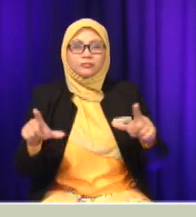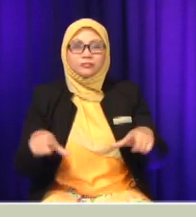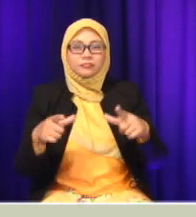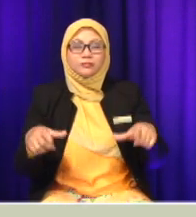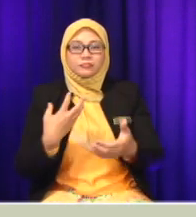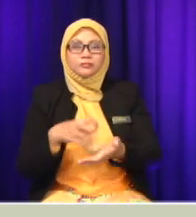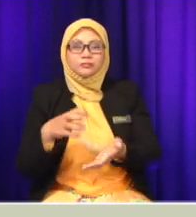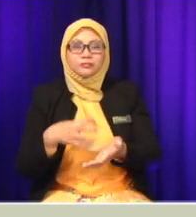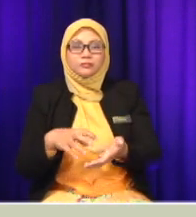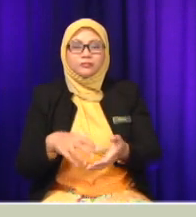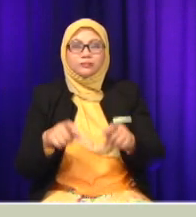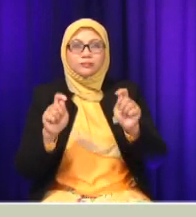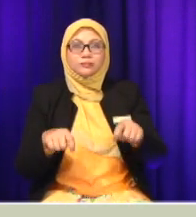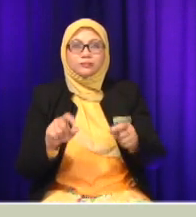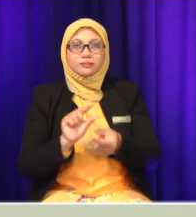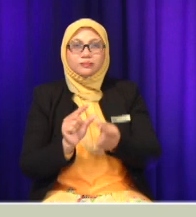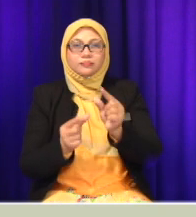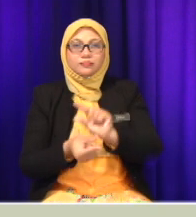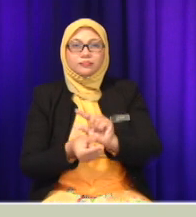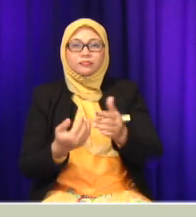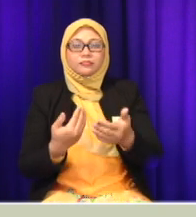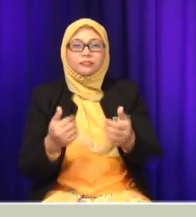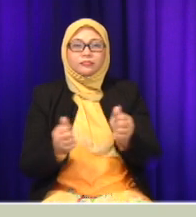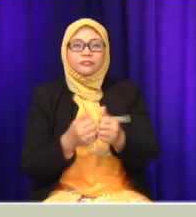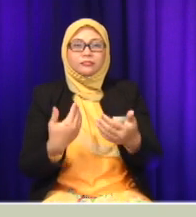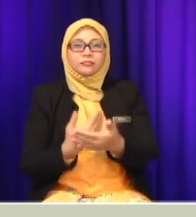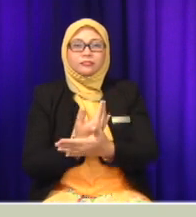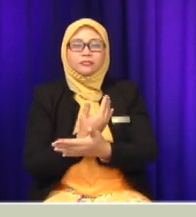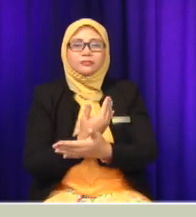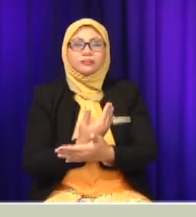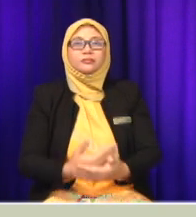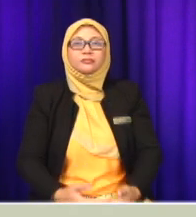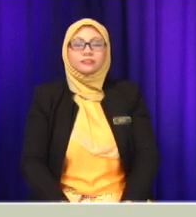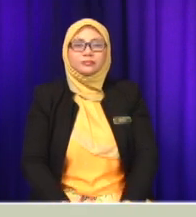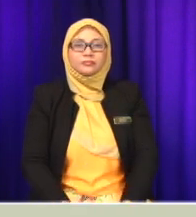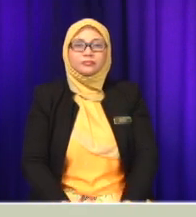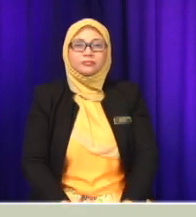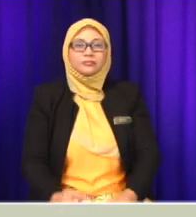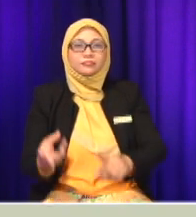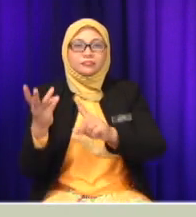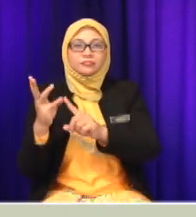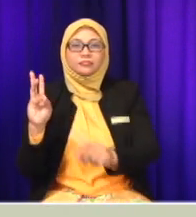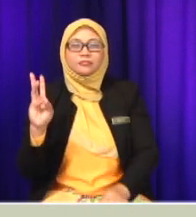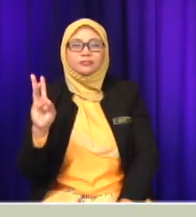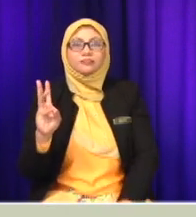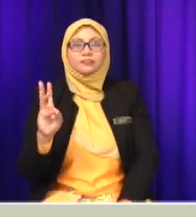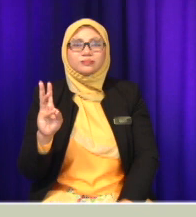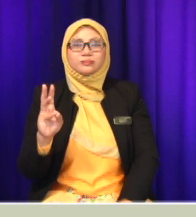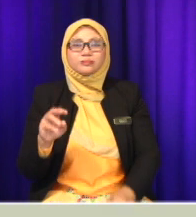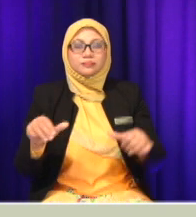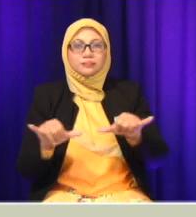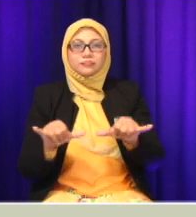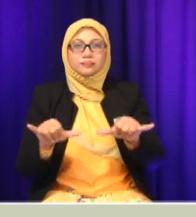sepatutnya kita kena ganti pin omboh dengan yang baharu yang keenam kita mengukur